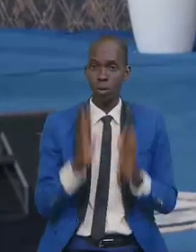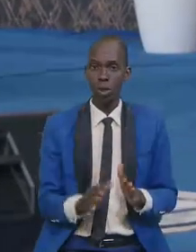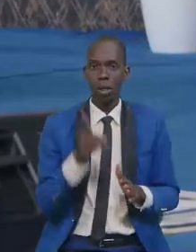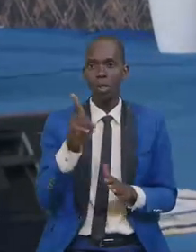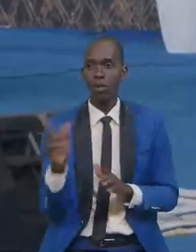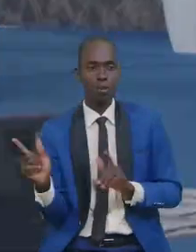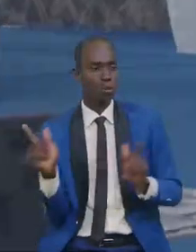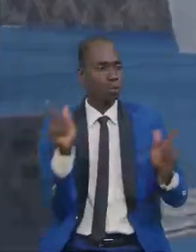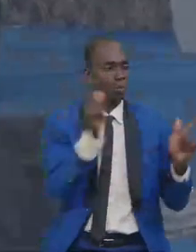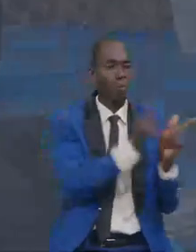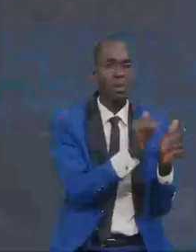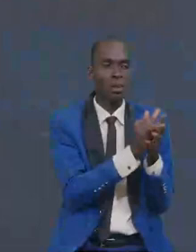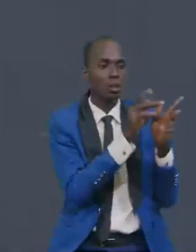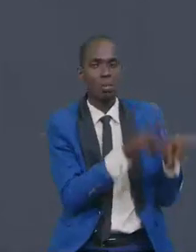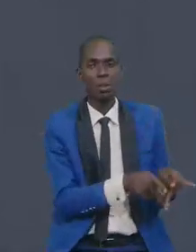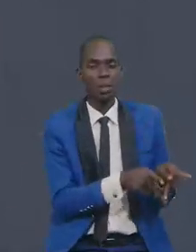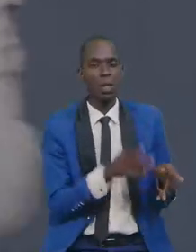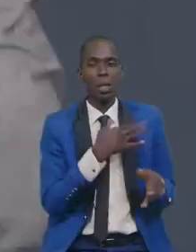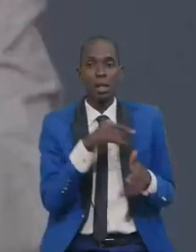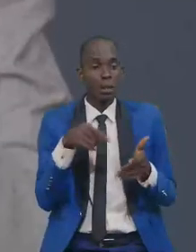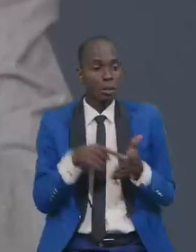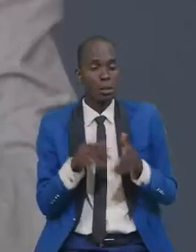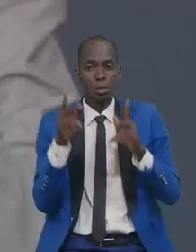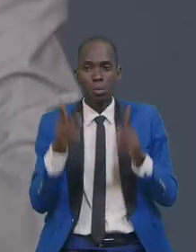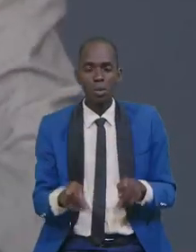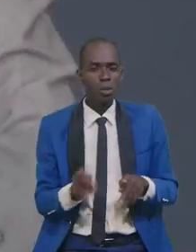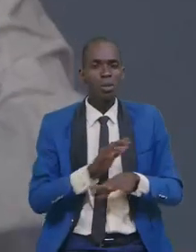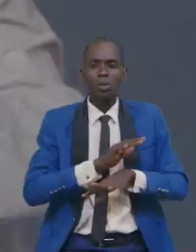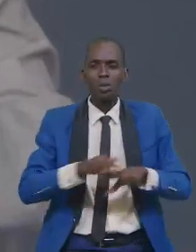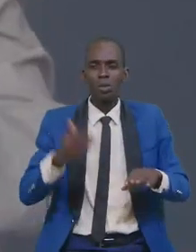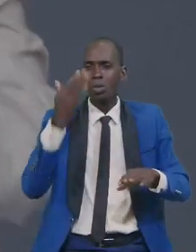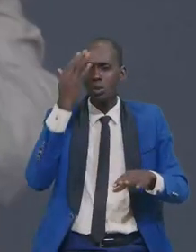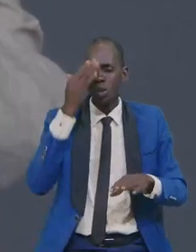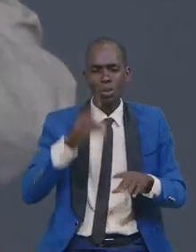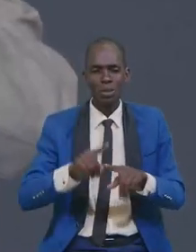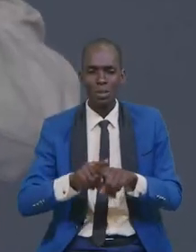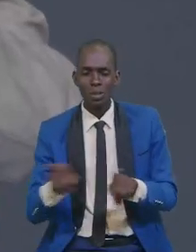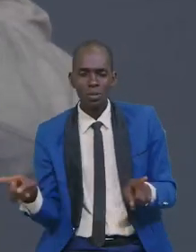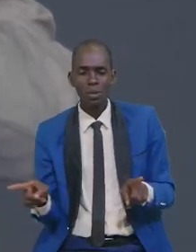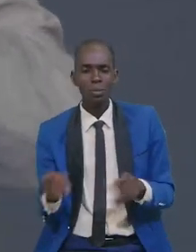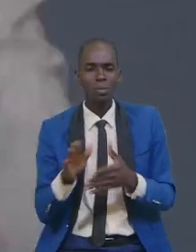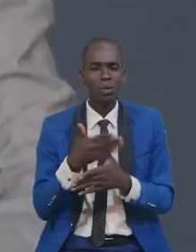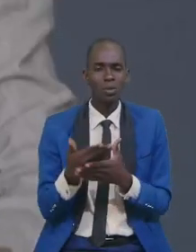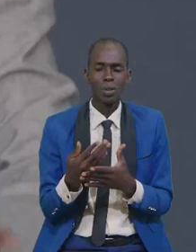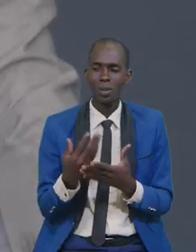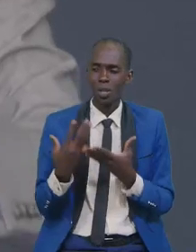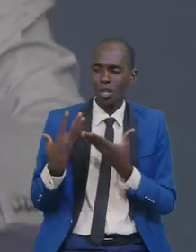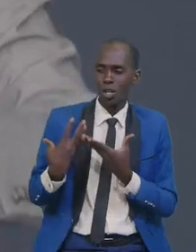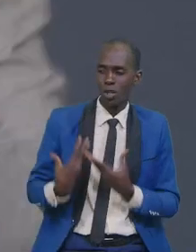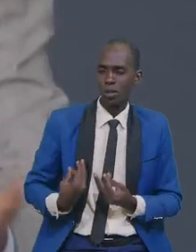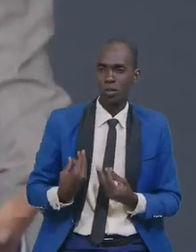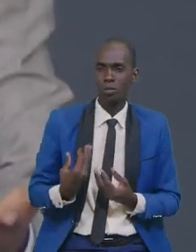Et tu t'amènes là-bas. Et cette personne ne fait acception de personne